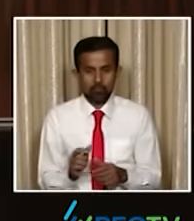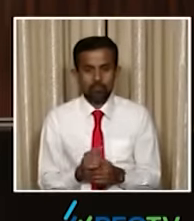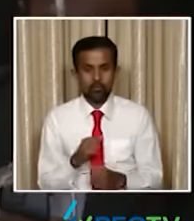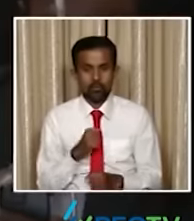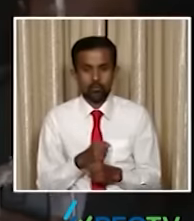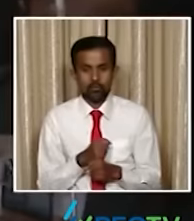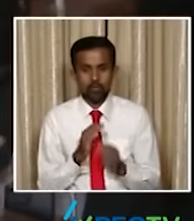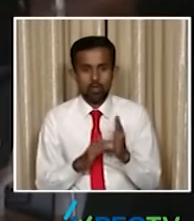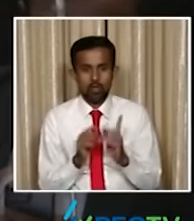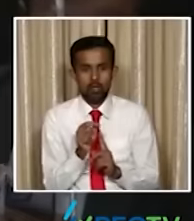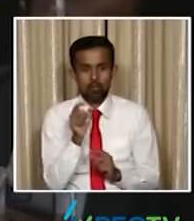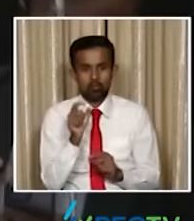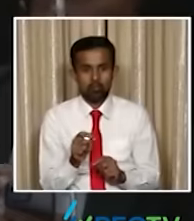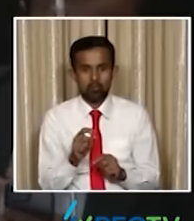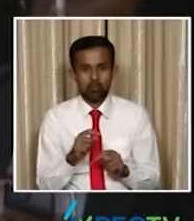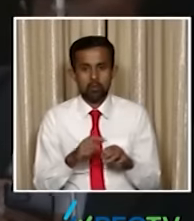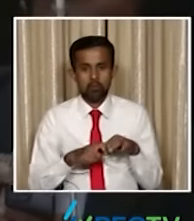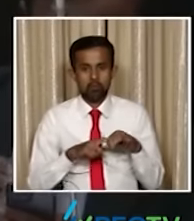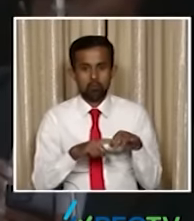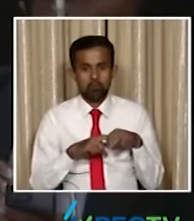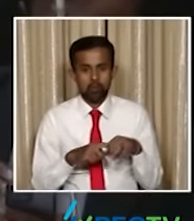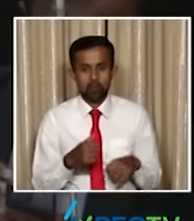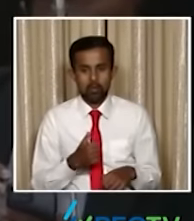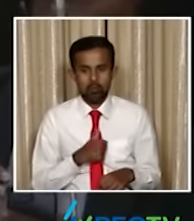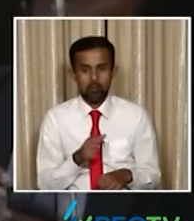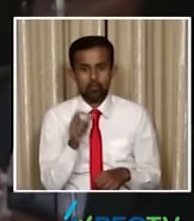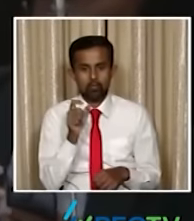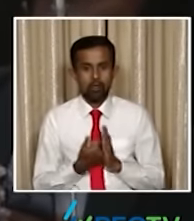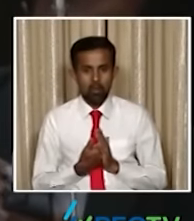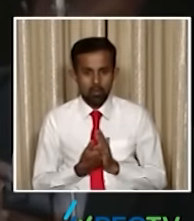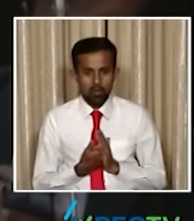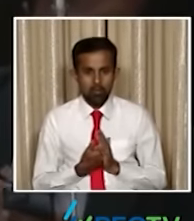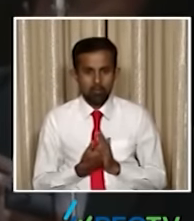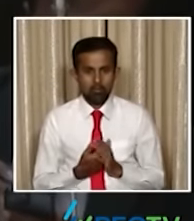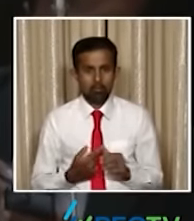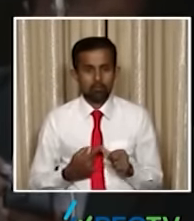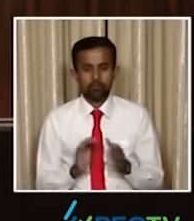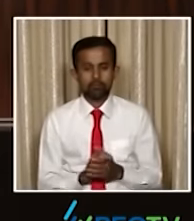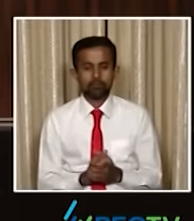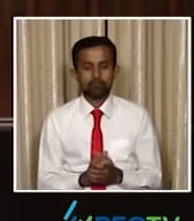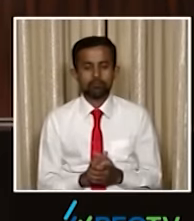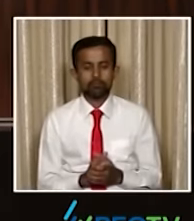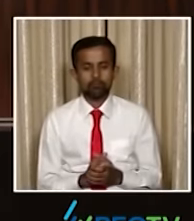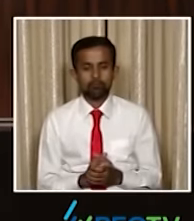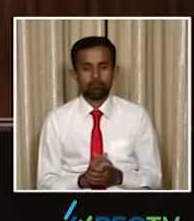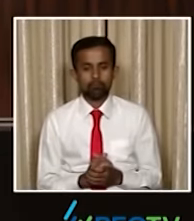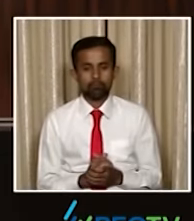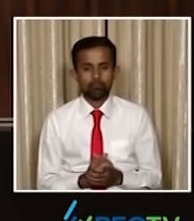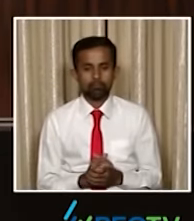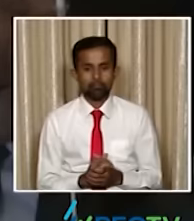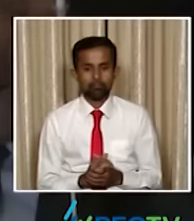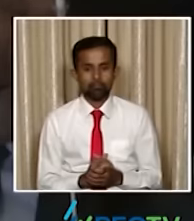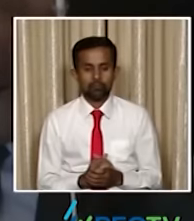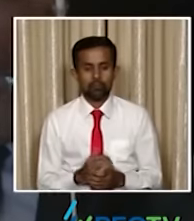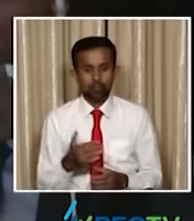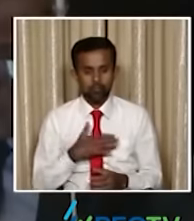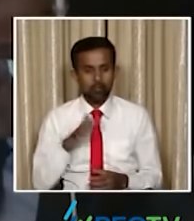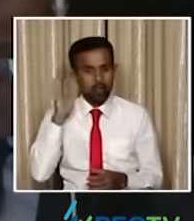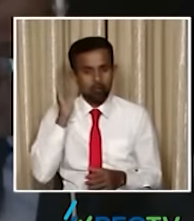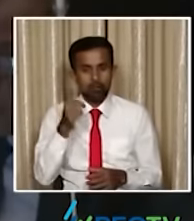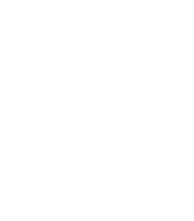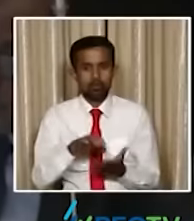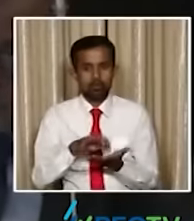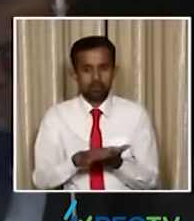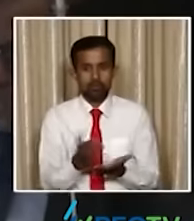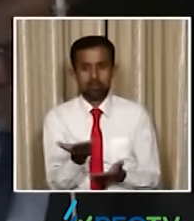රාජ්‍ය අමාත්‍යතුමා අහන ප්‍රශ්නෙට අපි කැමැති ඔබතුමාට ගෞරවයෙන් පිළිතුරක් දෙන්න කියන්නේ. මගේ එකටත් සවන් දෙන්න. ආරි මම අහපු එකට ඔබතුමා